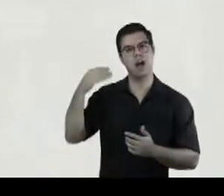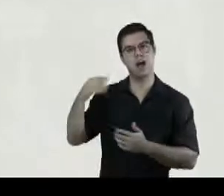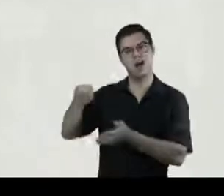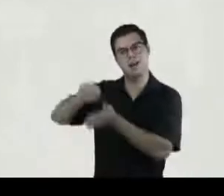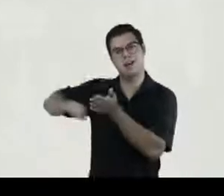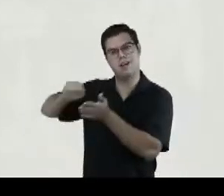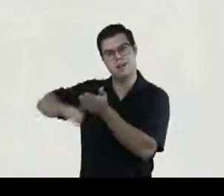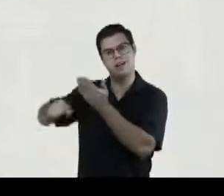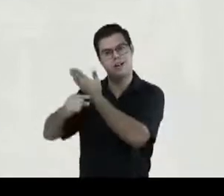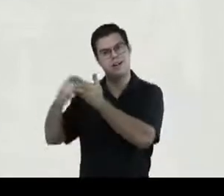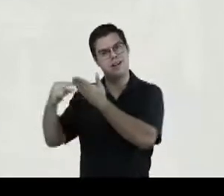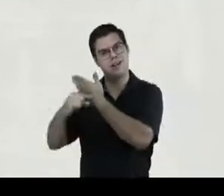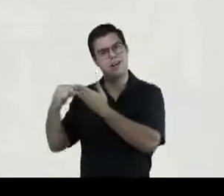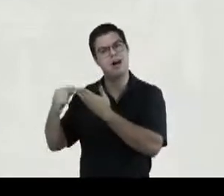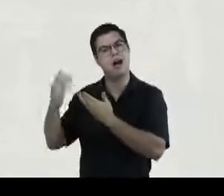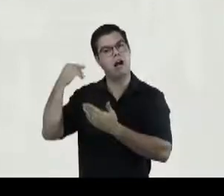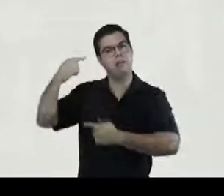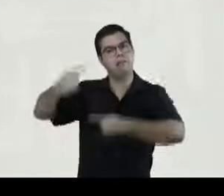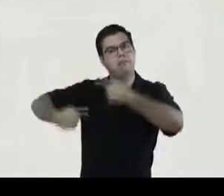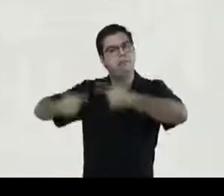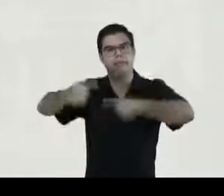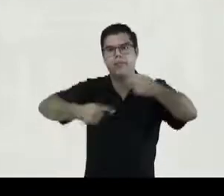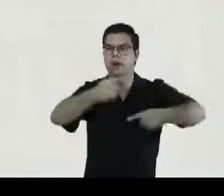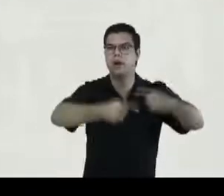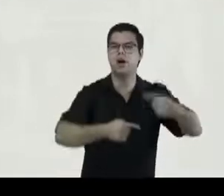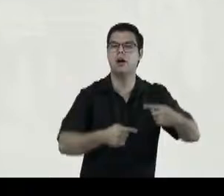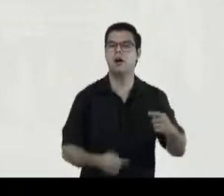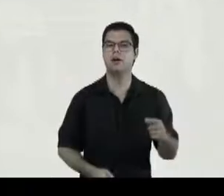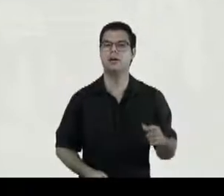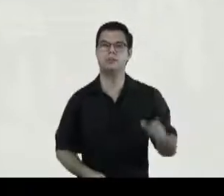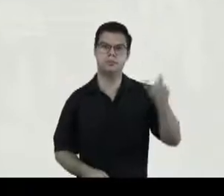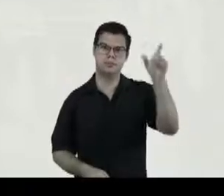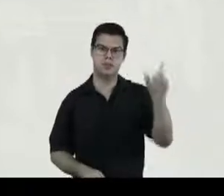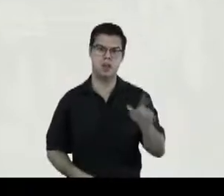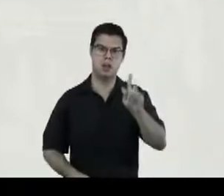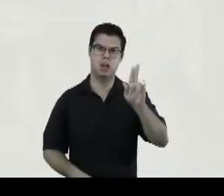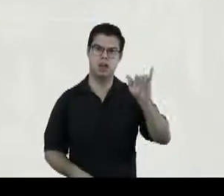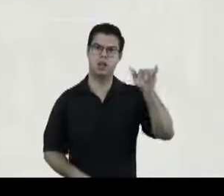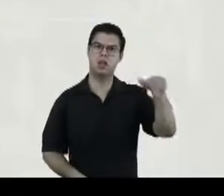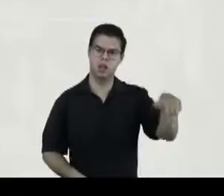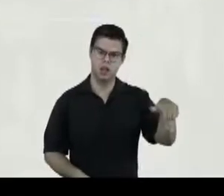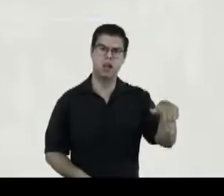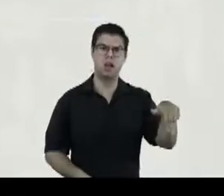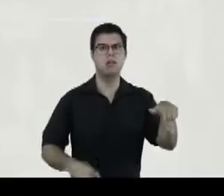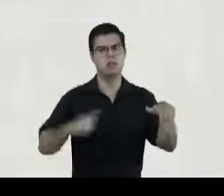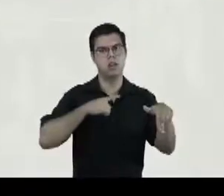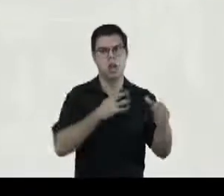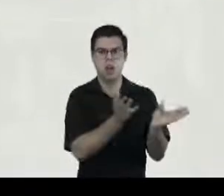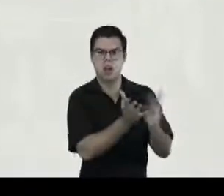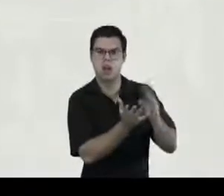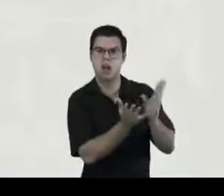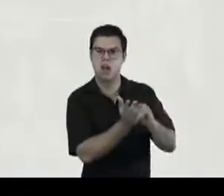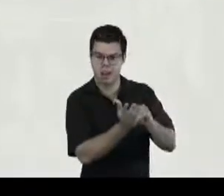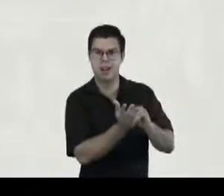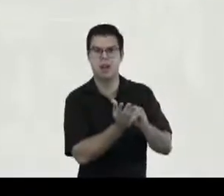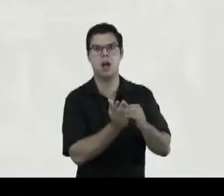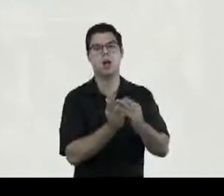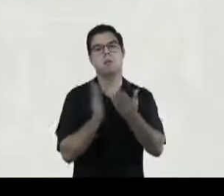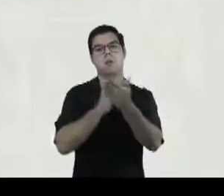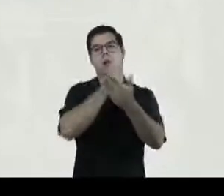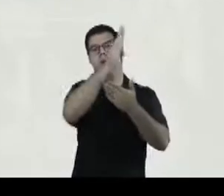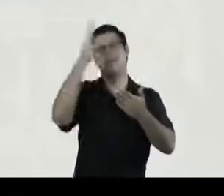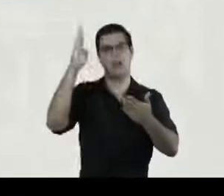Guillaume Roville. Alors, vous voyez, on peut chercher, là, je suis dans le catalogue de la Bibliothèque nationale de France. Je vais chercher Guillaume